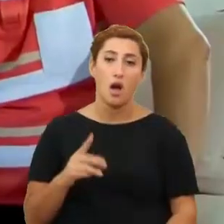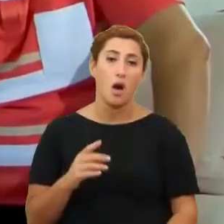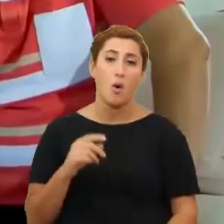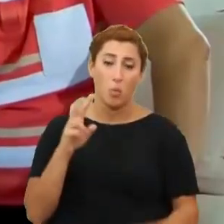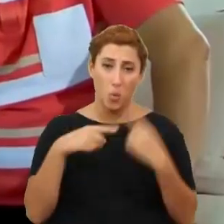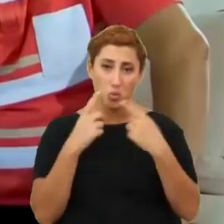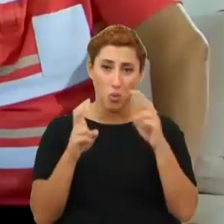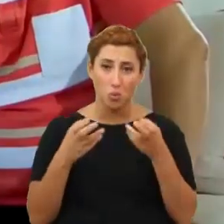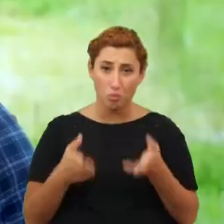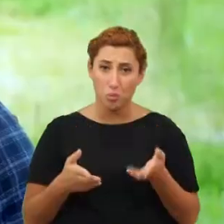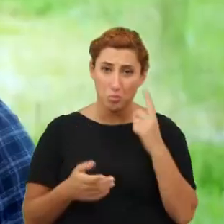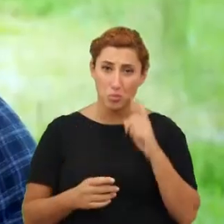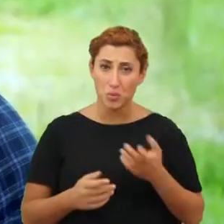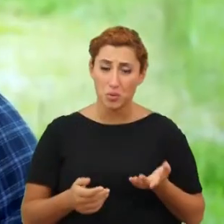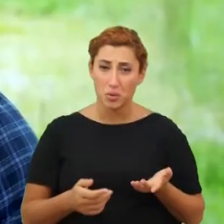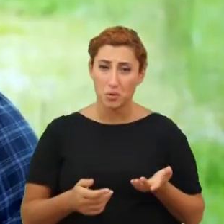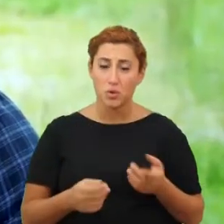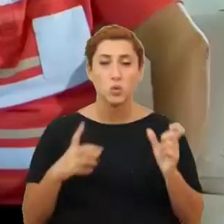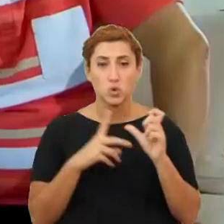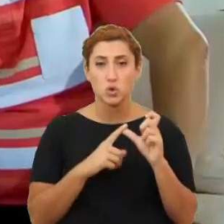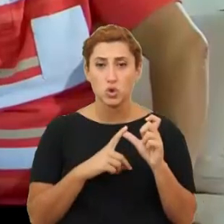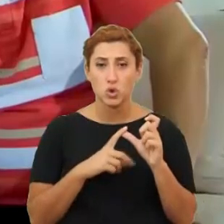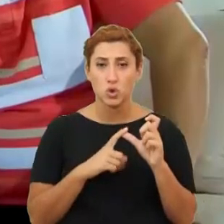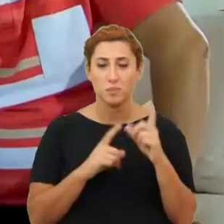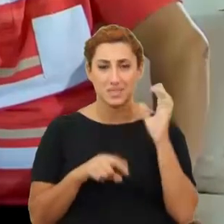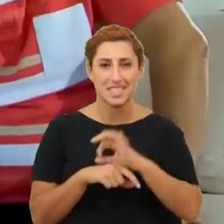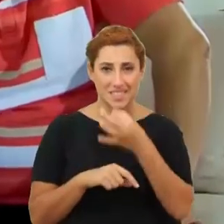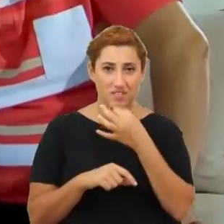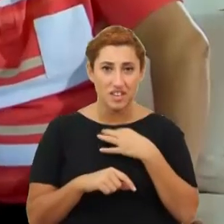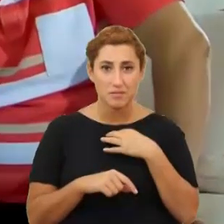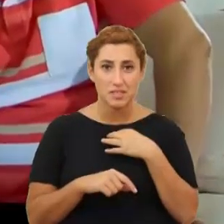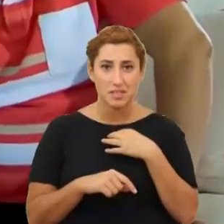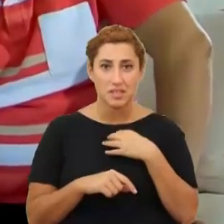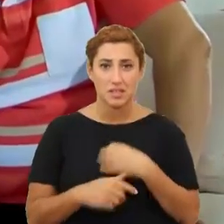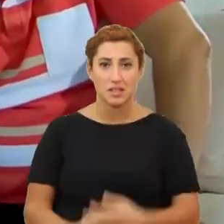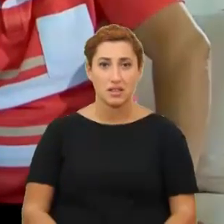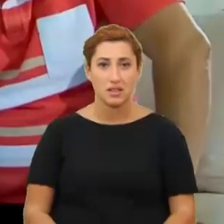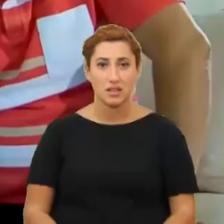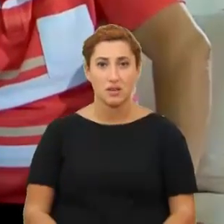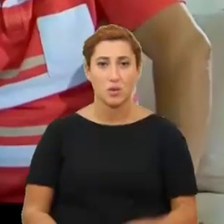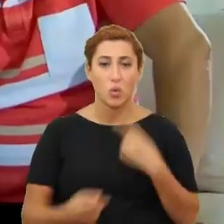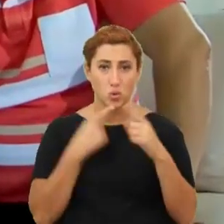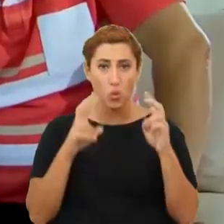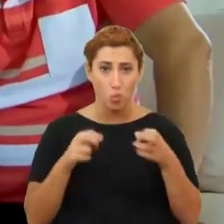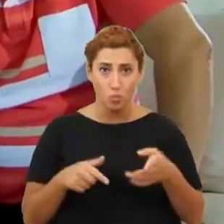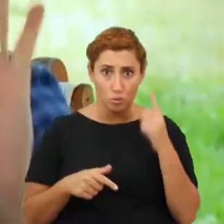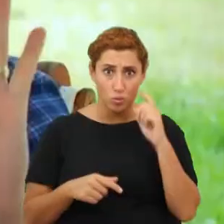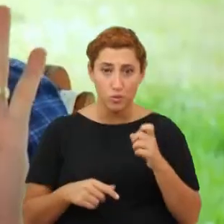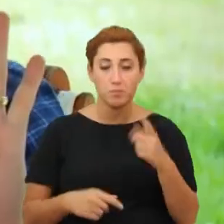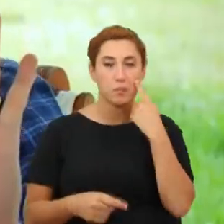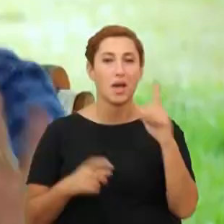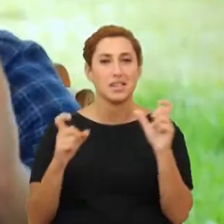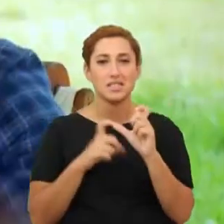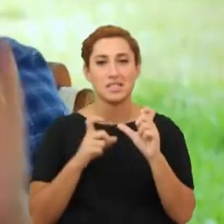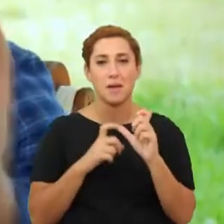konuşacağım mevzu bu muydu Allah aşkına ya? Şükrü, bir saniye izin verir misin? Hı? Konuşacağın mevzu bu muydu? Bak